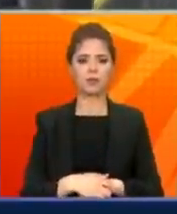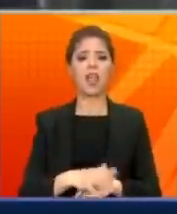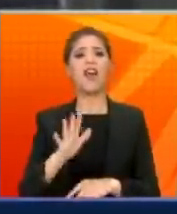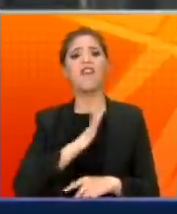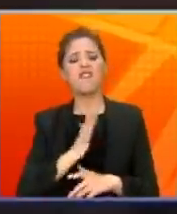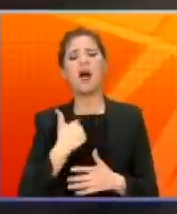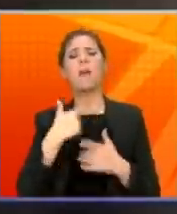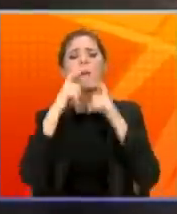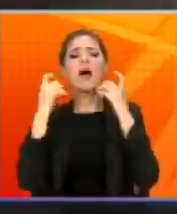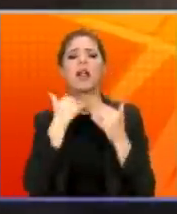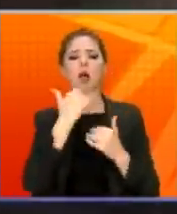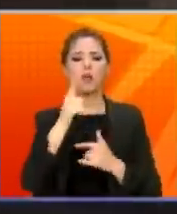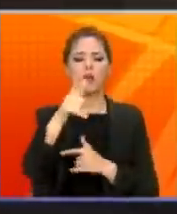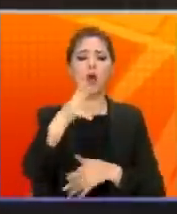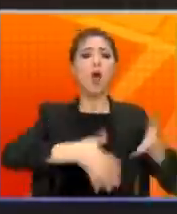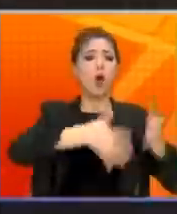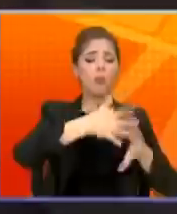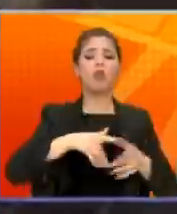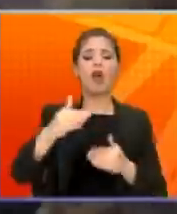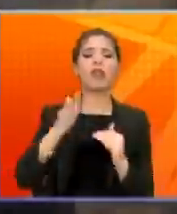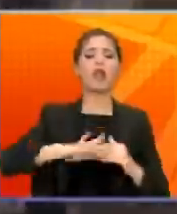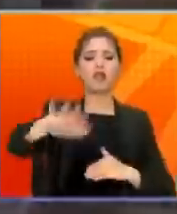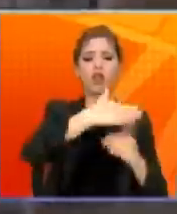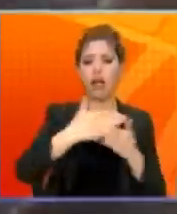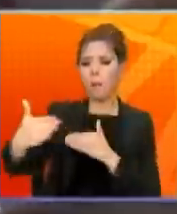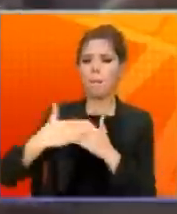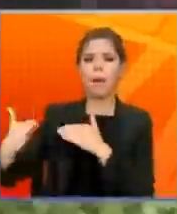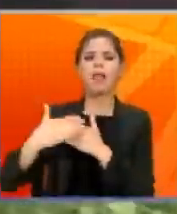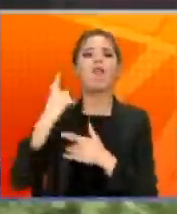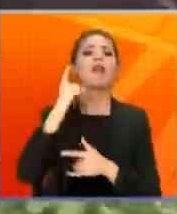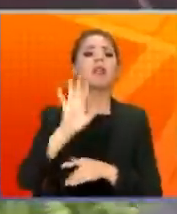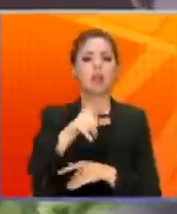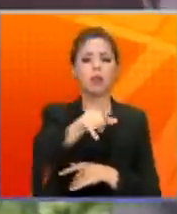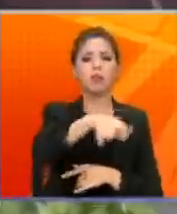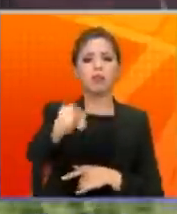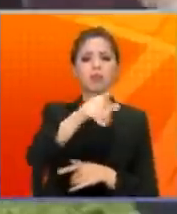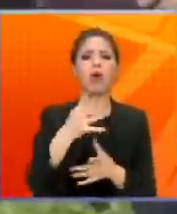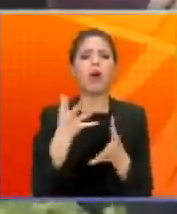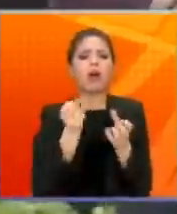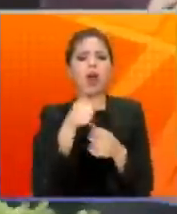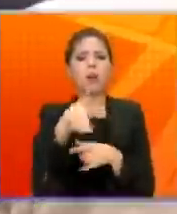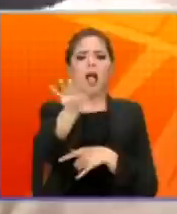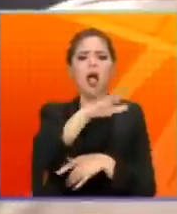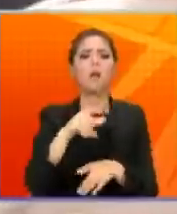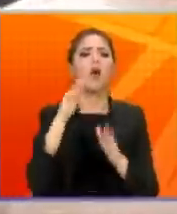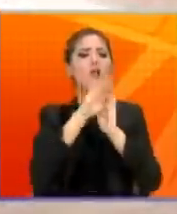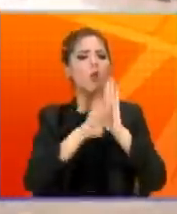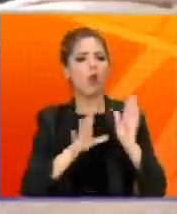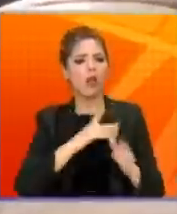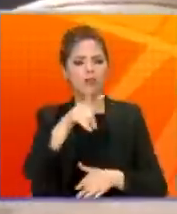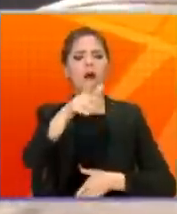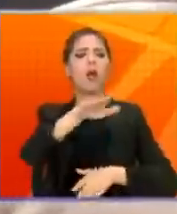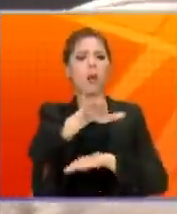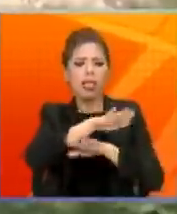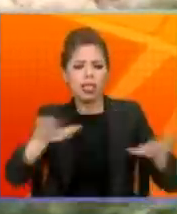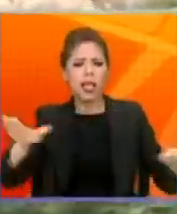buradan toplamış pazarda sosyal mesafe kurallarını da hiçe saydılar O da yetmezmiş gibi birde kuralları rağmen